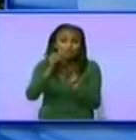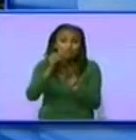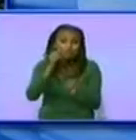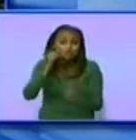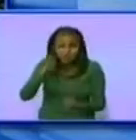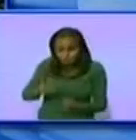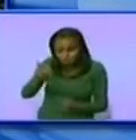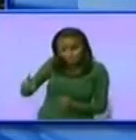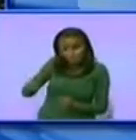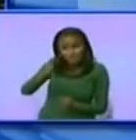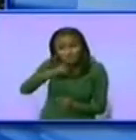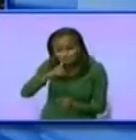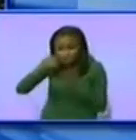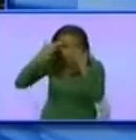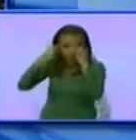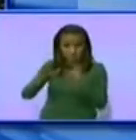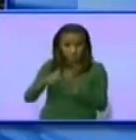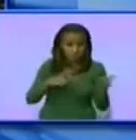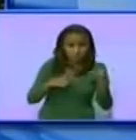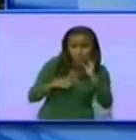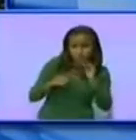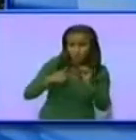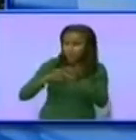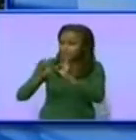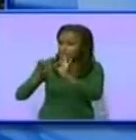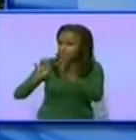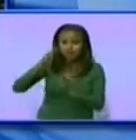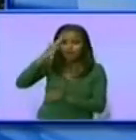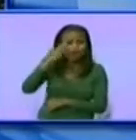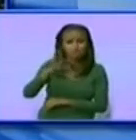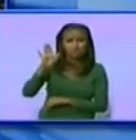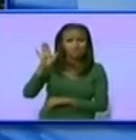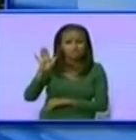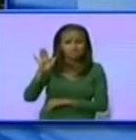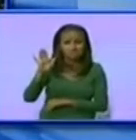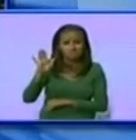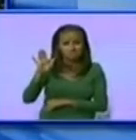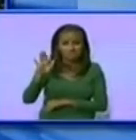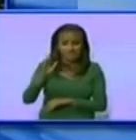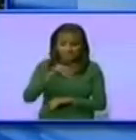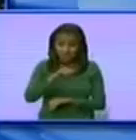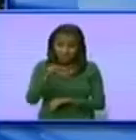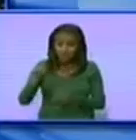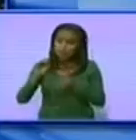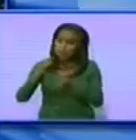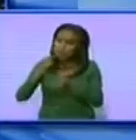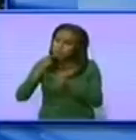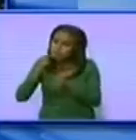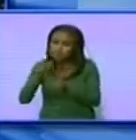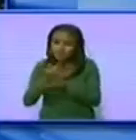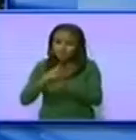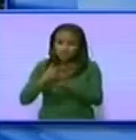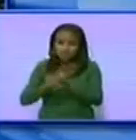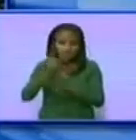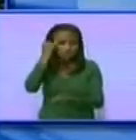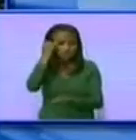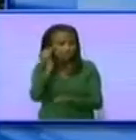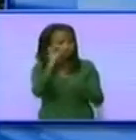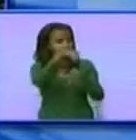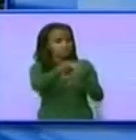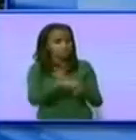ልክ እነሱ በሚያወሩበት ጊዜ እኔ ለእሷ እንደምነግራት እነሱ አያውቁም። እና ለእሷ በምነግራት ጊዜ አስተያየት ስትሰጣቸው